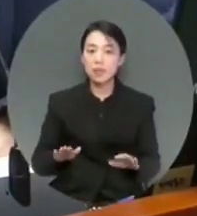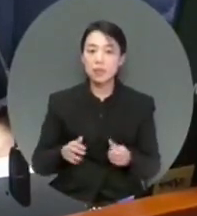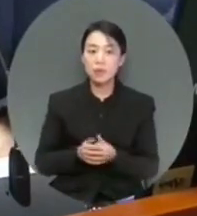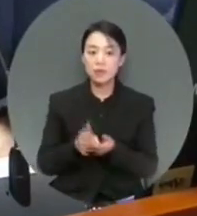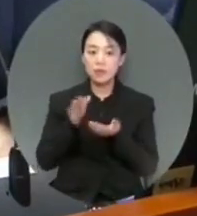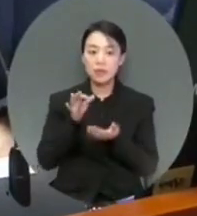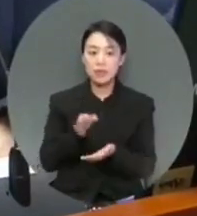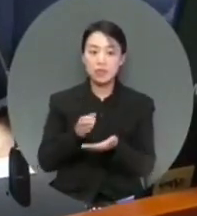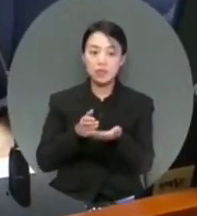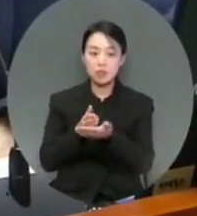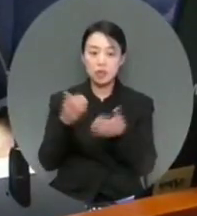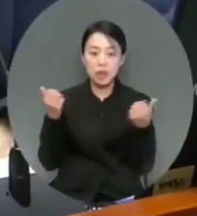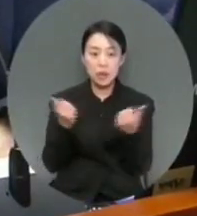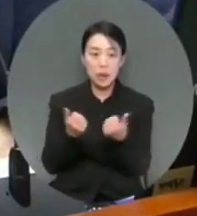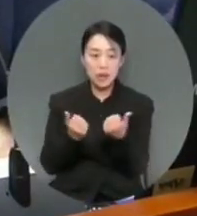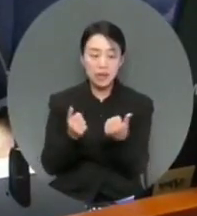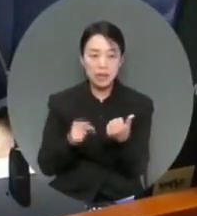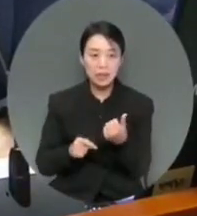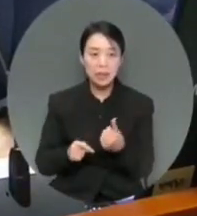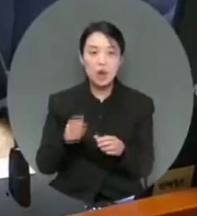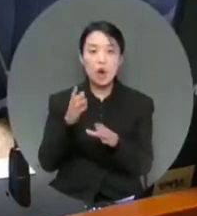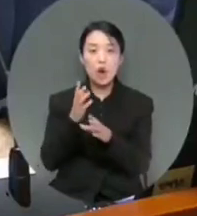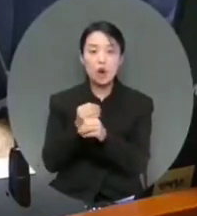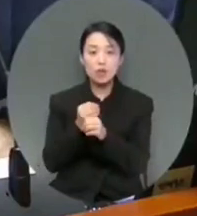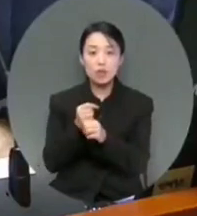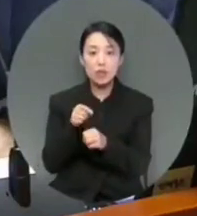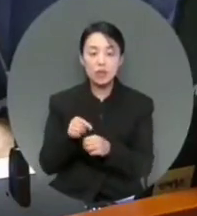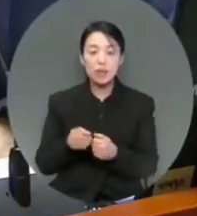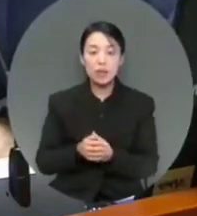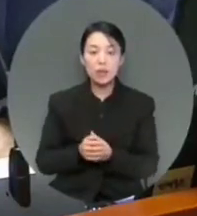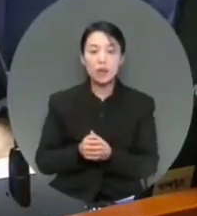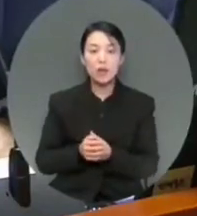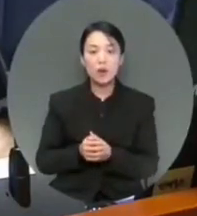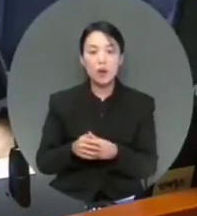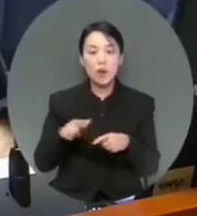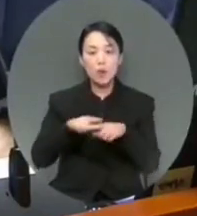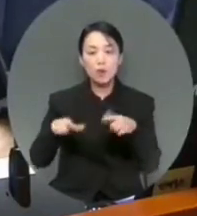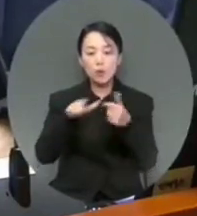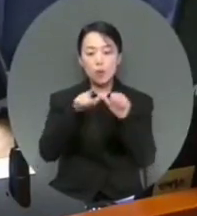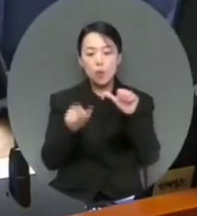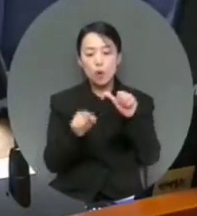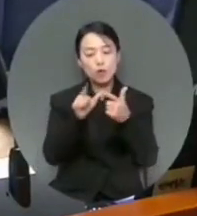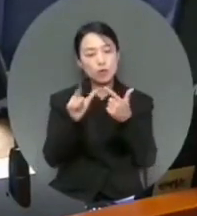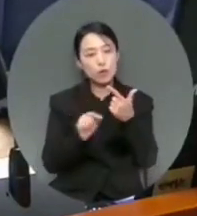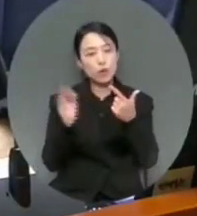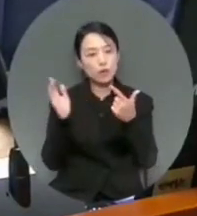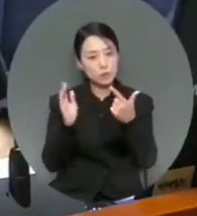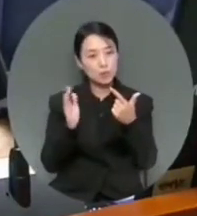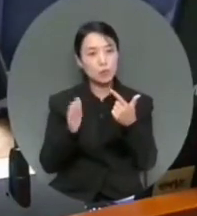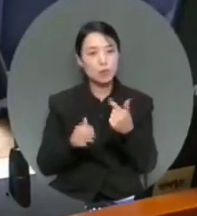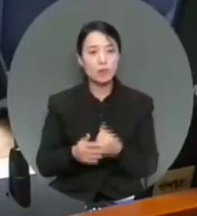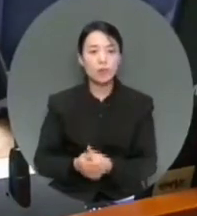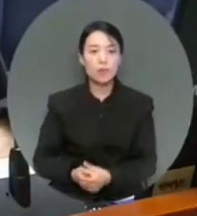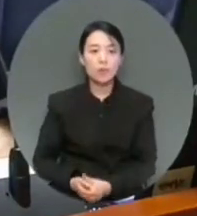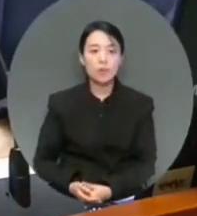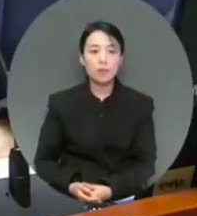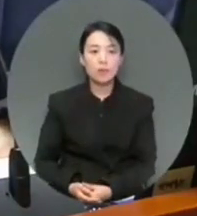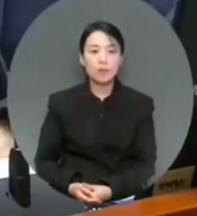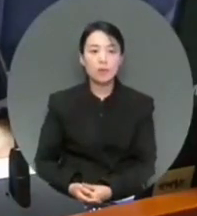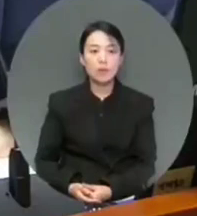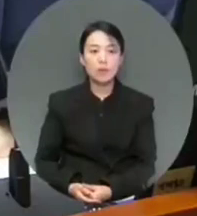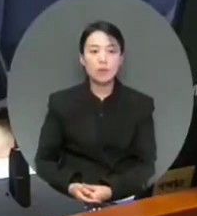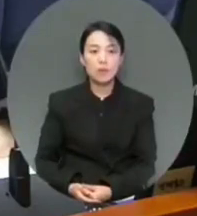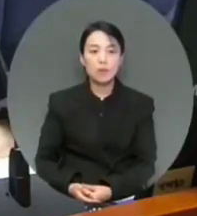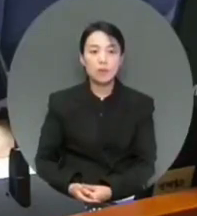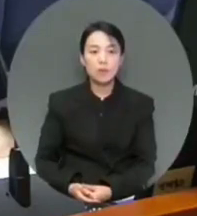재정전략회의가 보통 그 언제 열립니까? 보통 5, 6월에 열립니다. 5, 6월에? 예. 그 6월